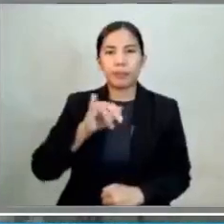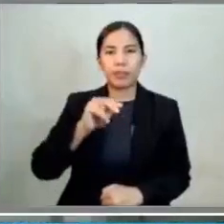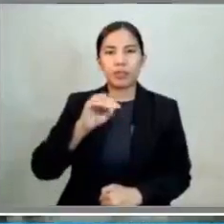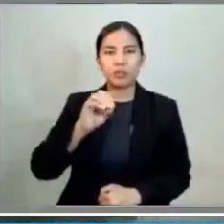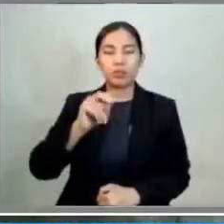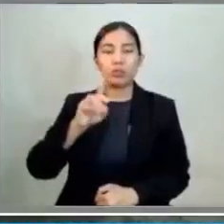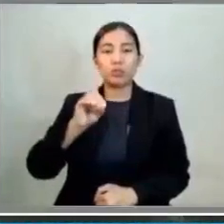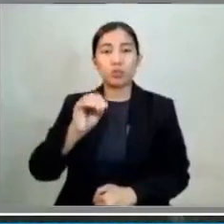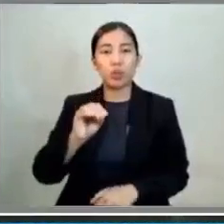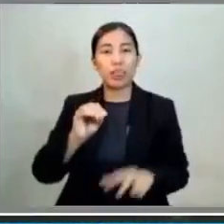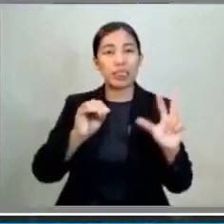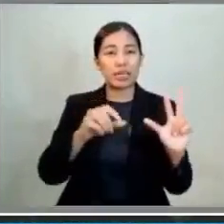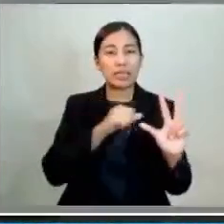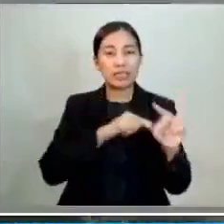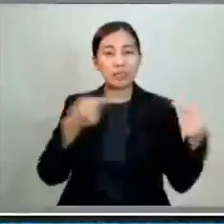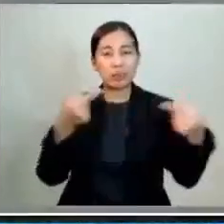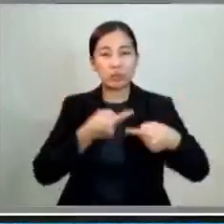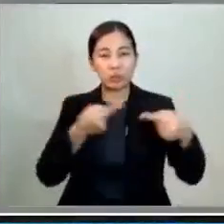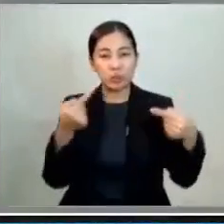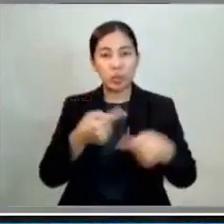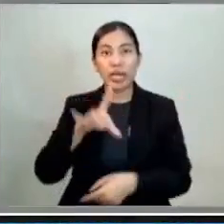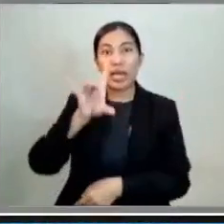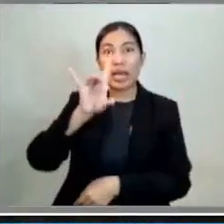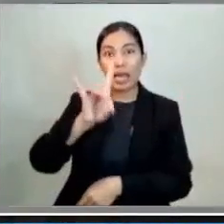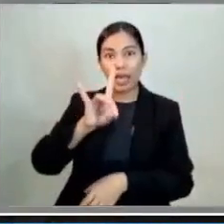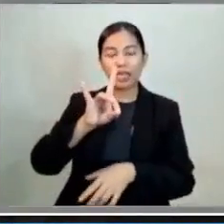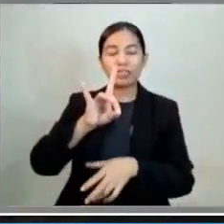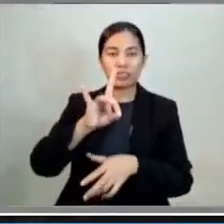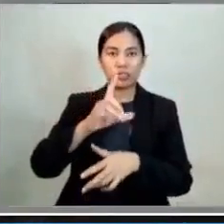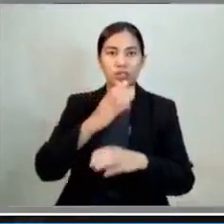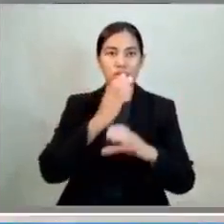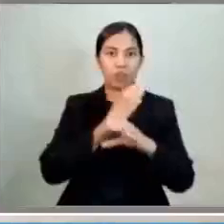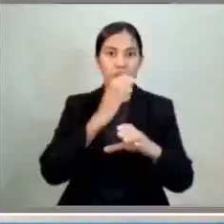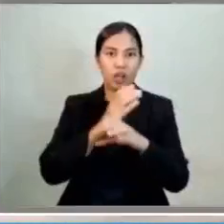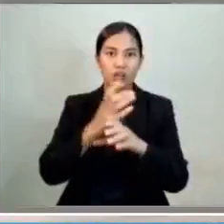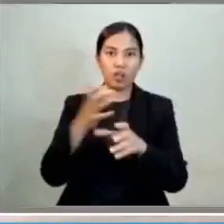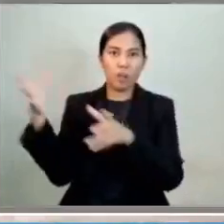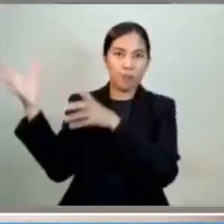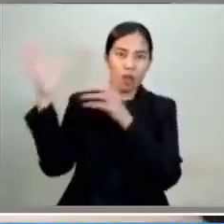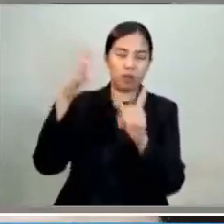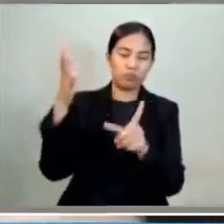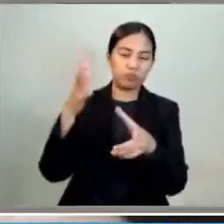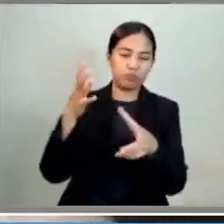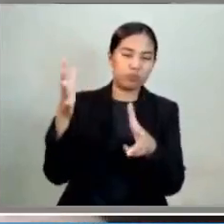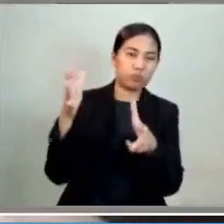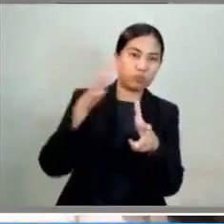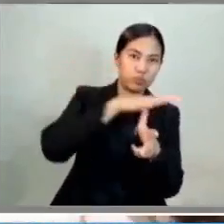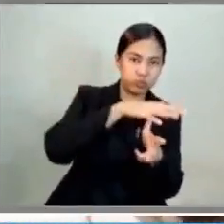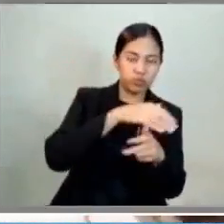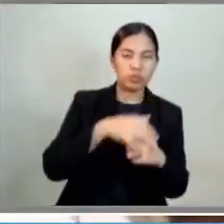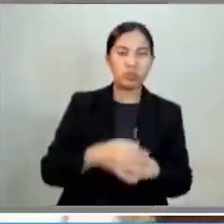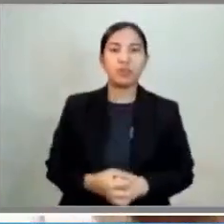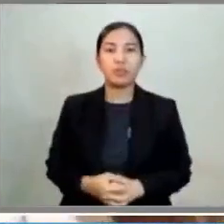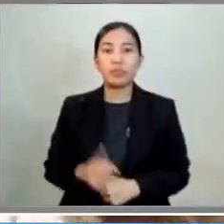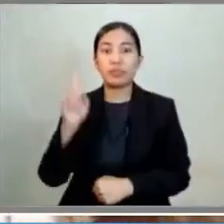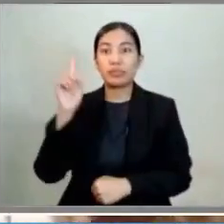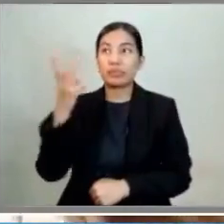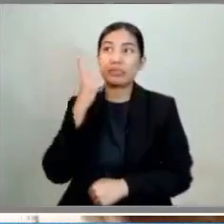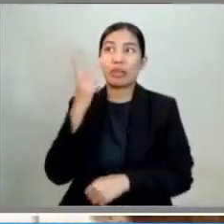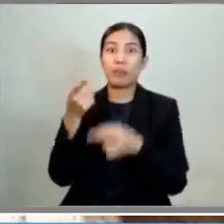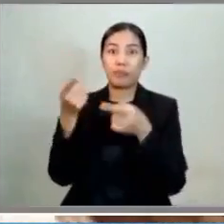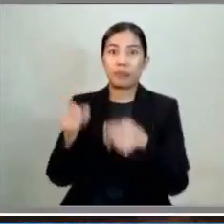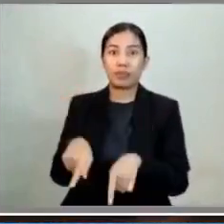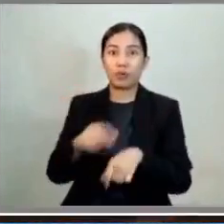sasakyan naman ang tinamaan. Isa si Virgie sa mga nakakita sa nangyari. Nagtatrabaho siya sa hotel and spa na nasa tapat mismo ng